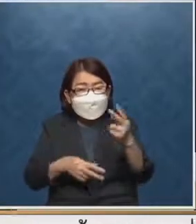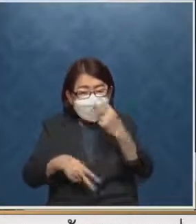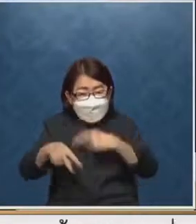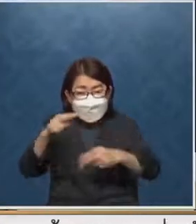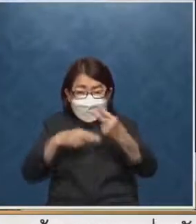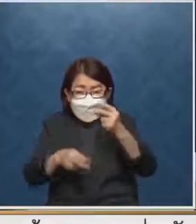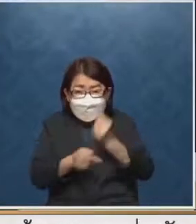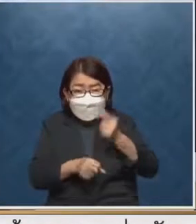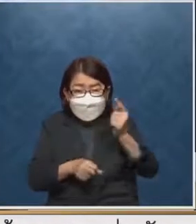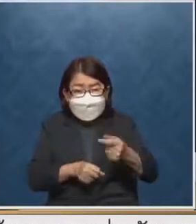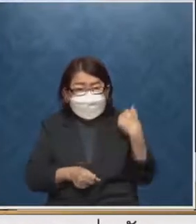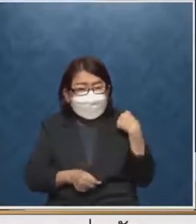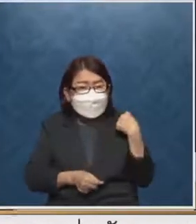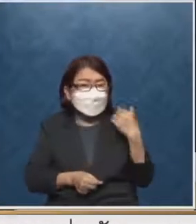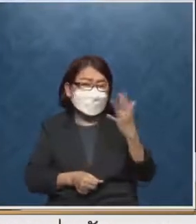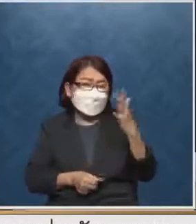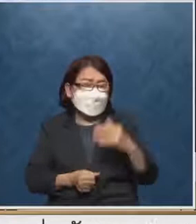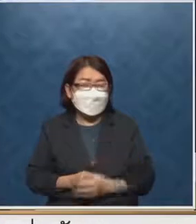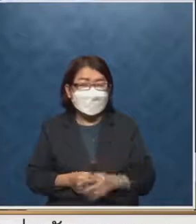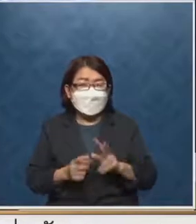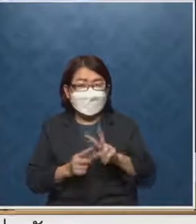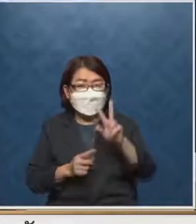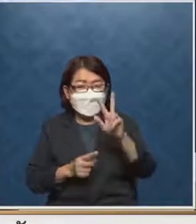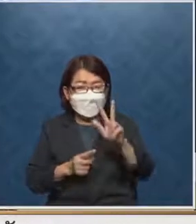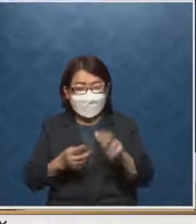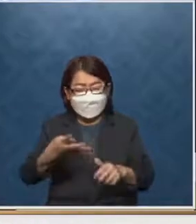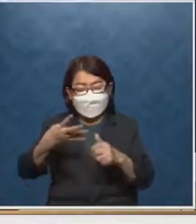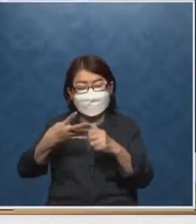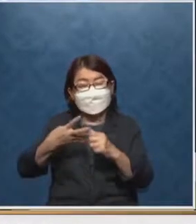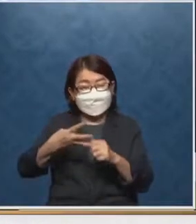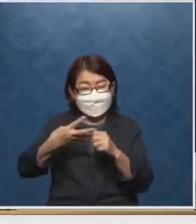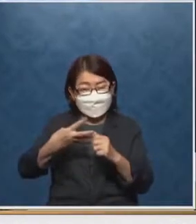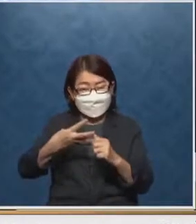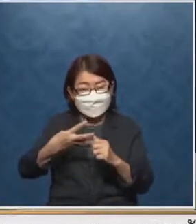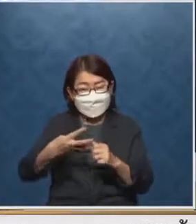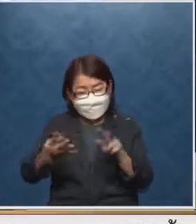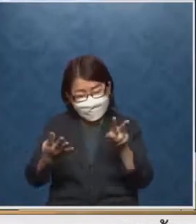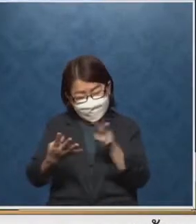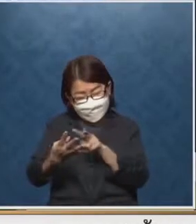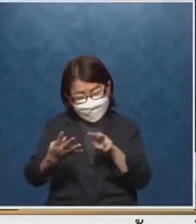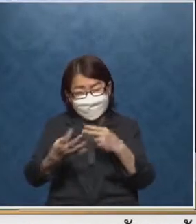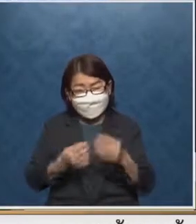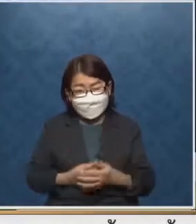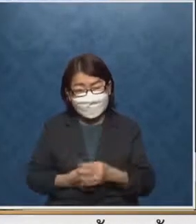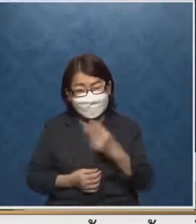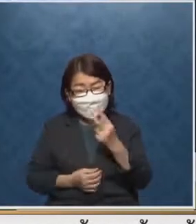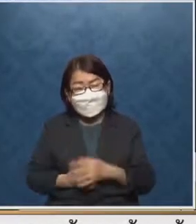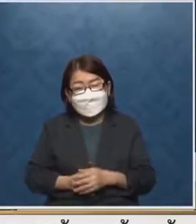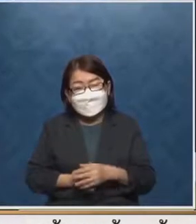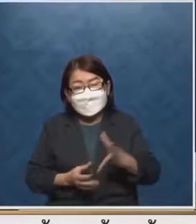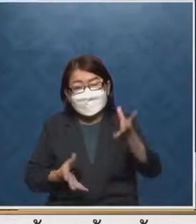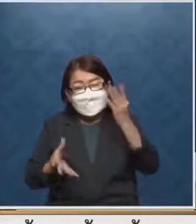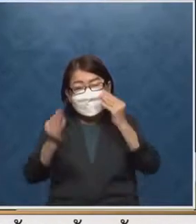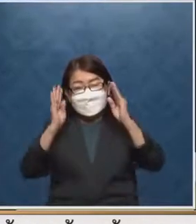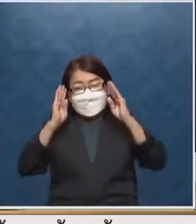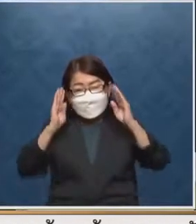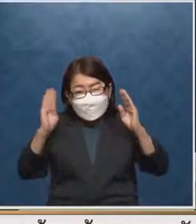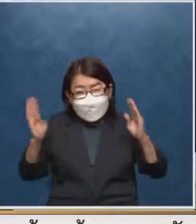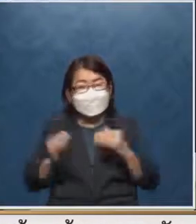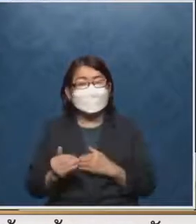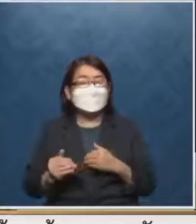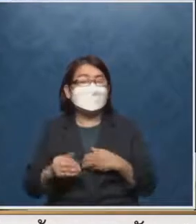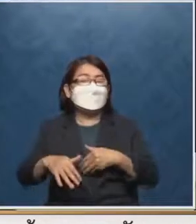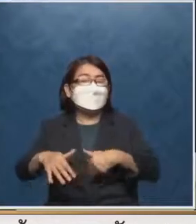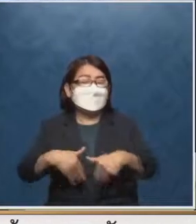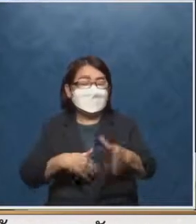ๆภารกิจที่สามผมดูแล้วนี่นะสร้าง การรู้เท่าทันสื่